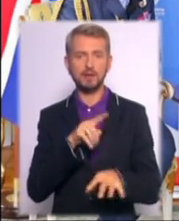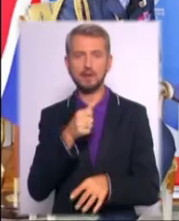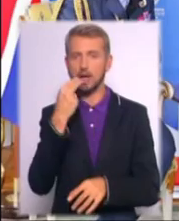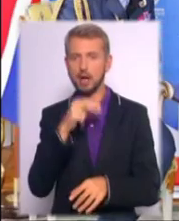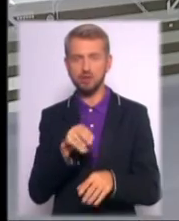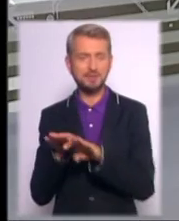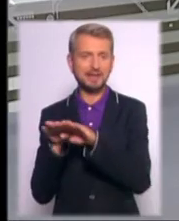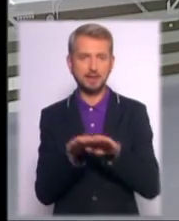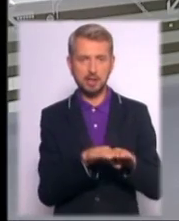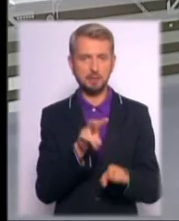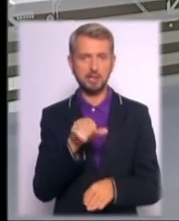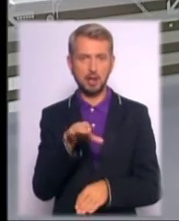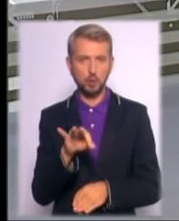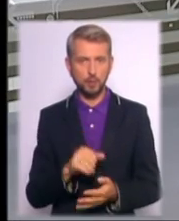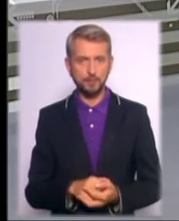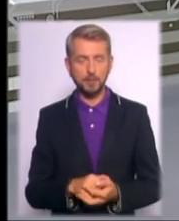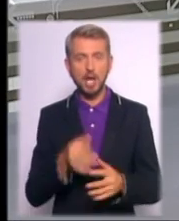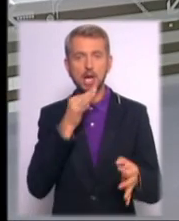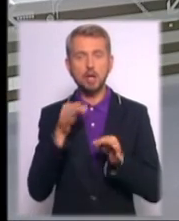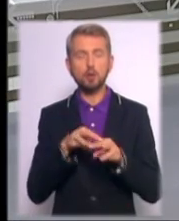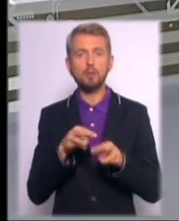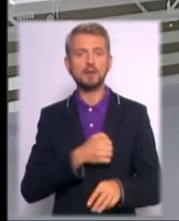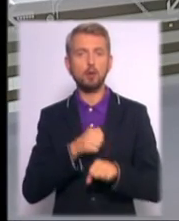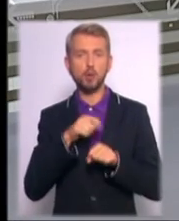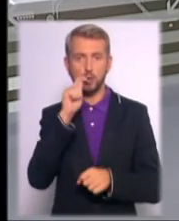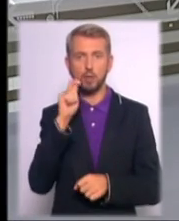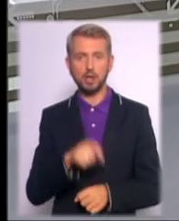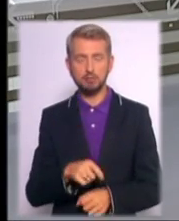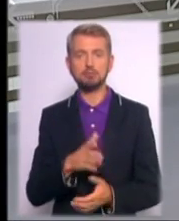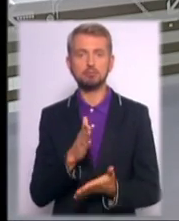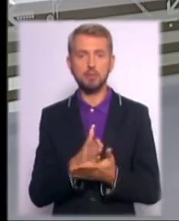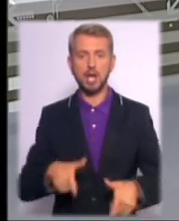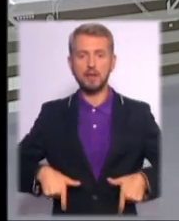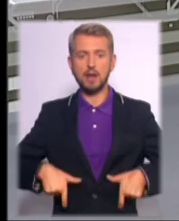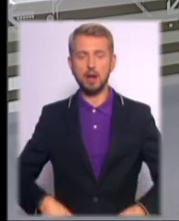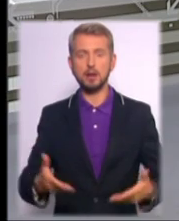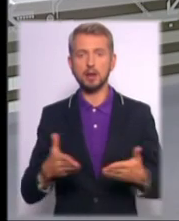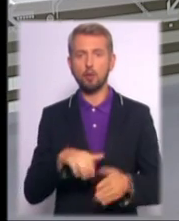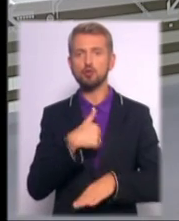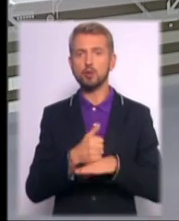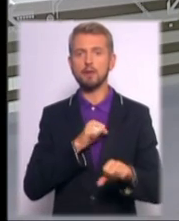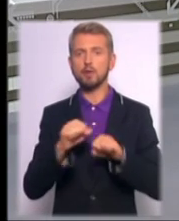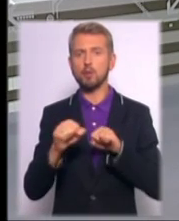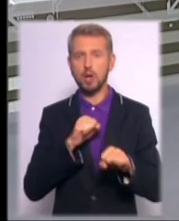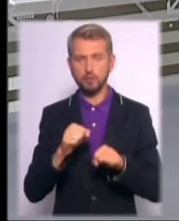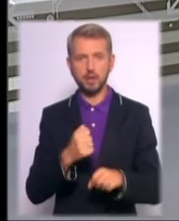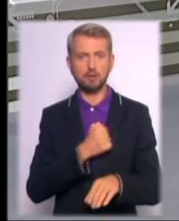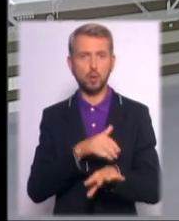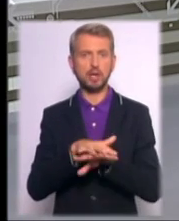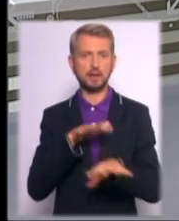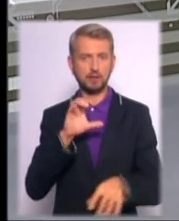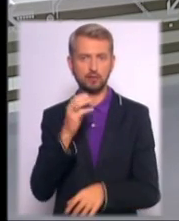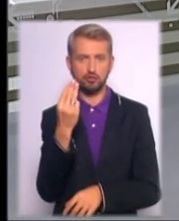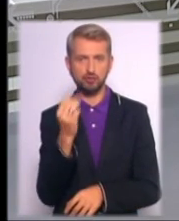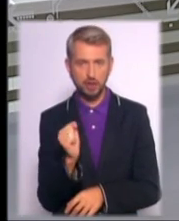НАТО. А радником міністра оборони України став генерал, який очолював командування Збройних сил США. Призначення